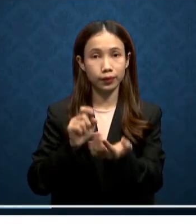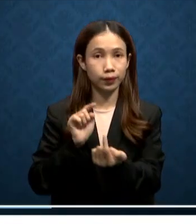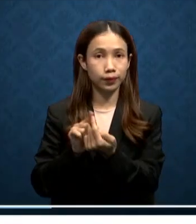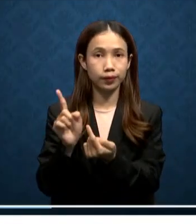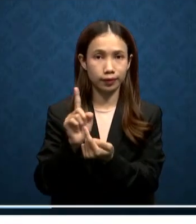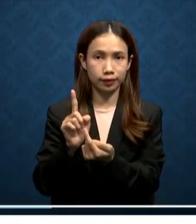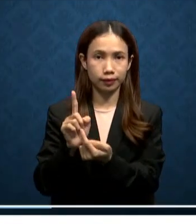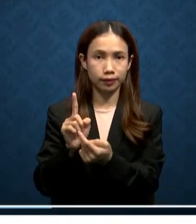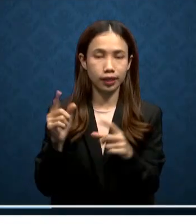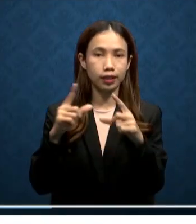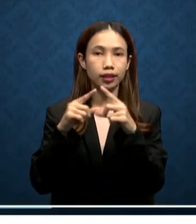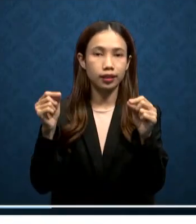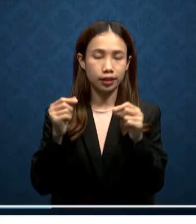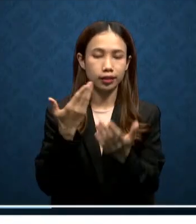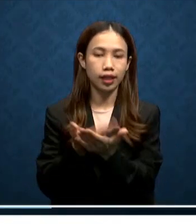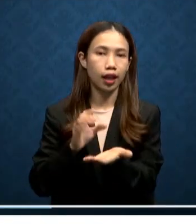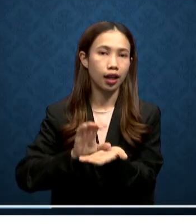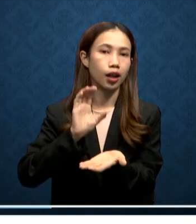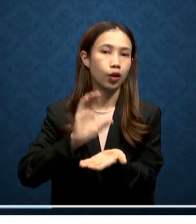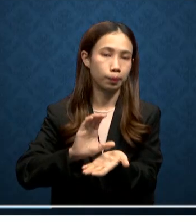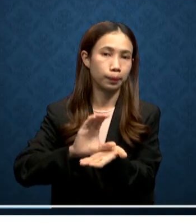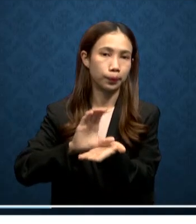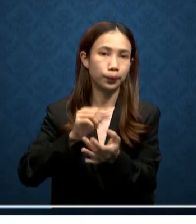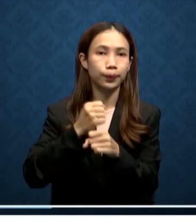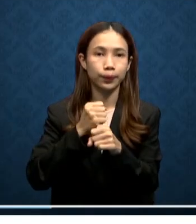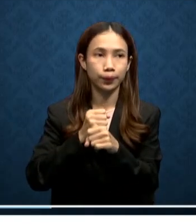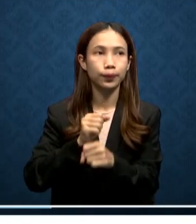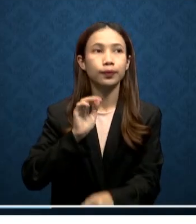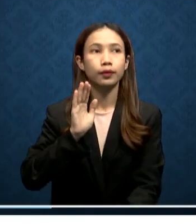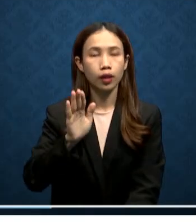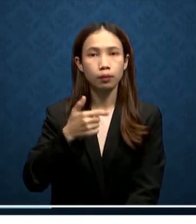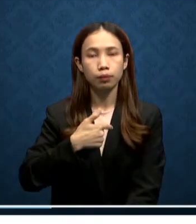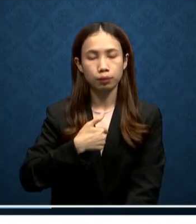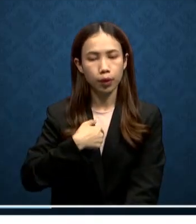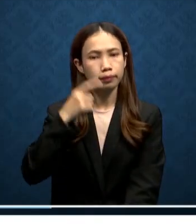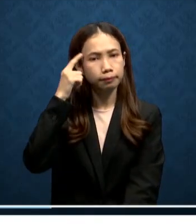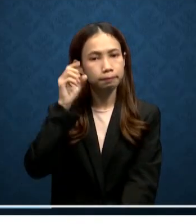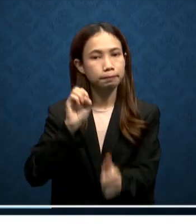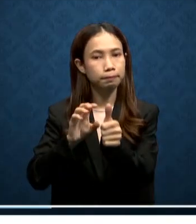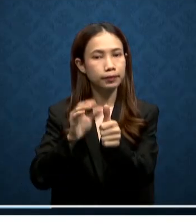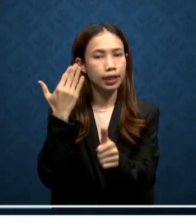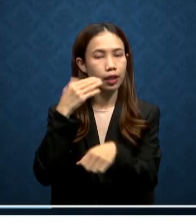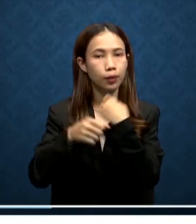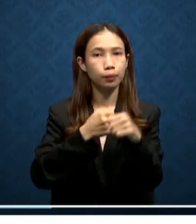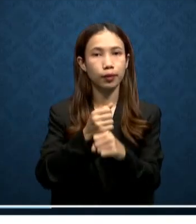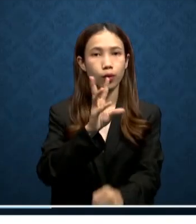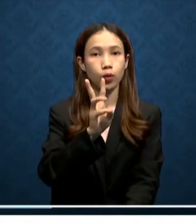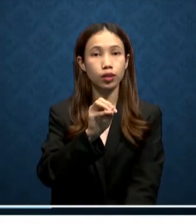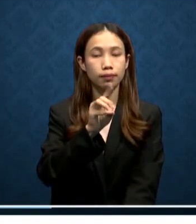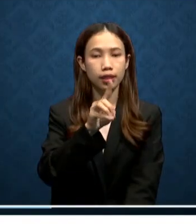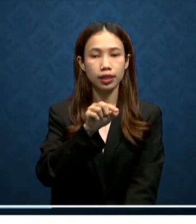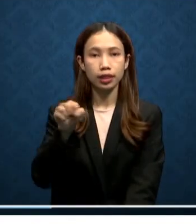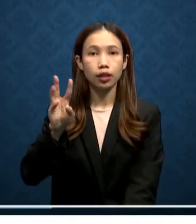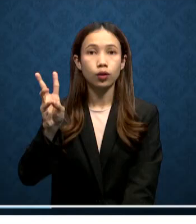คือเรื่องการตั้งงบดุลของท่านน่ะผมเคยให้ข้อสังเกตตั้งแต่ปี 61มาถึงปี